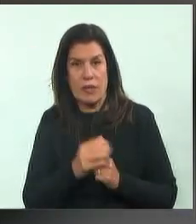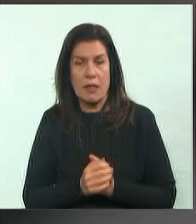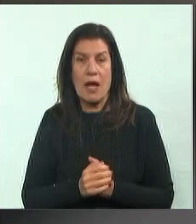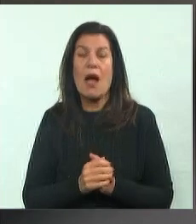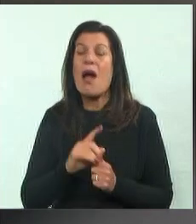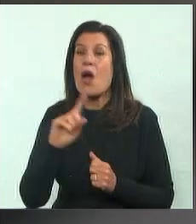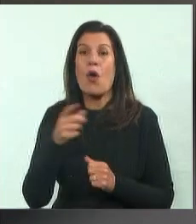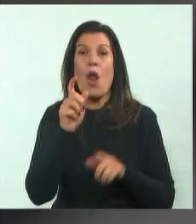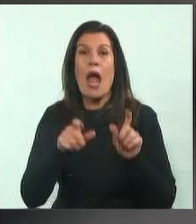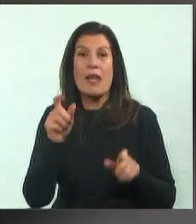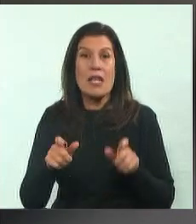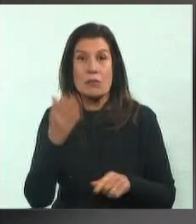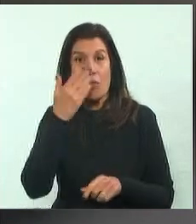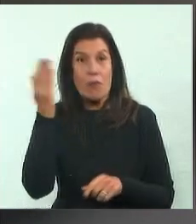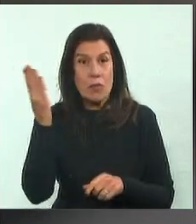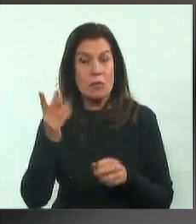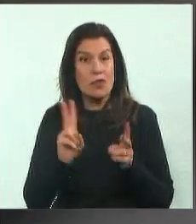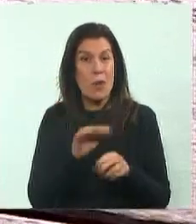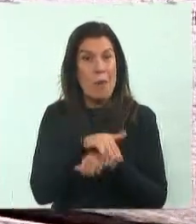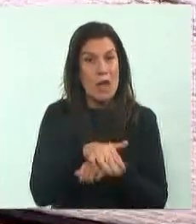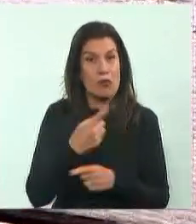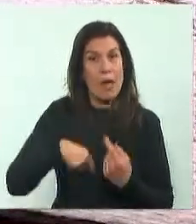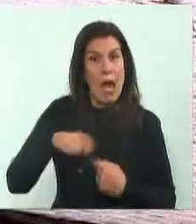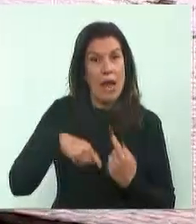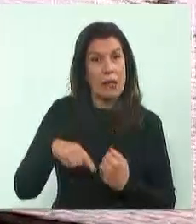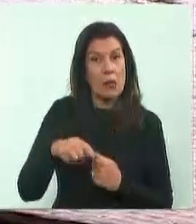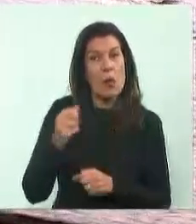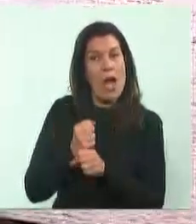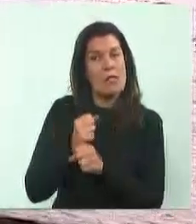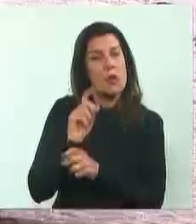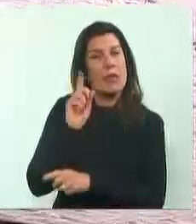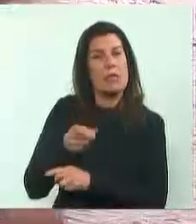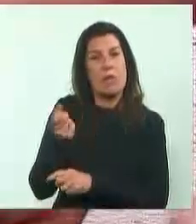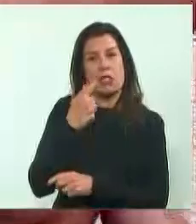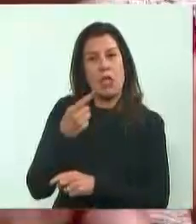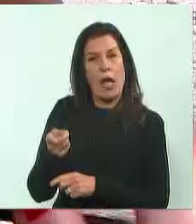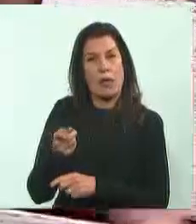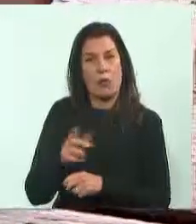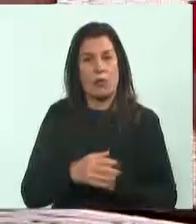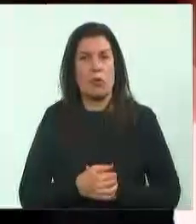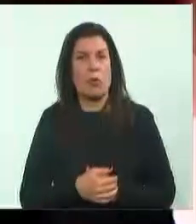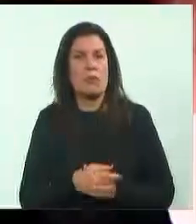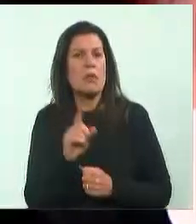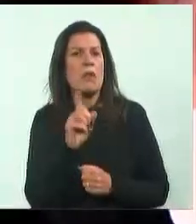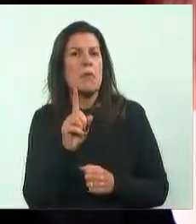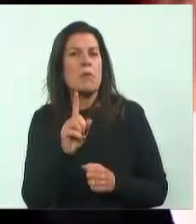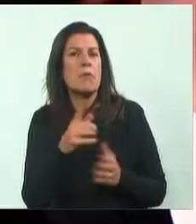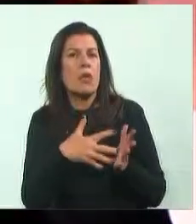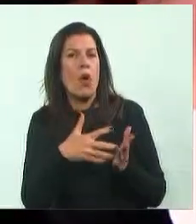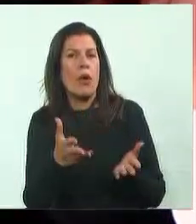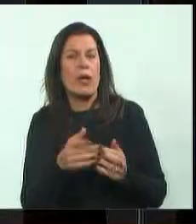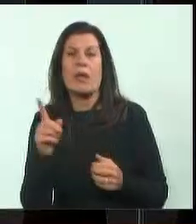להזמין את הכדורים של הנוכלים. אין כאן השם של אף חברה, מי ידחוף לחקור אותם? הם הרבה פעמים פועלים על העובדה שלא